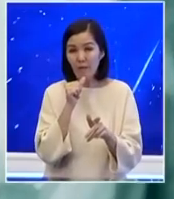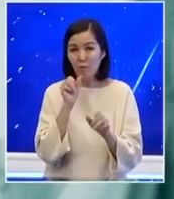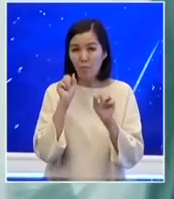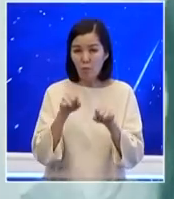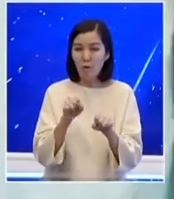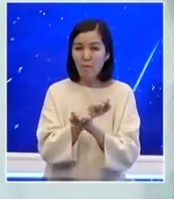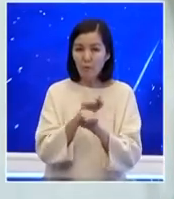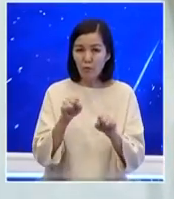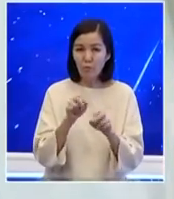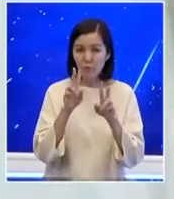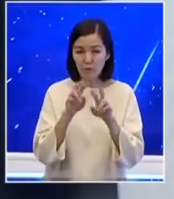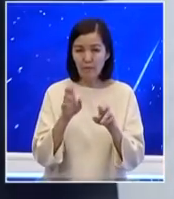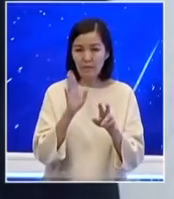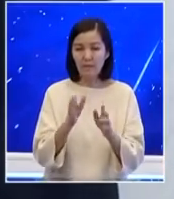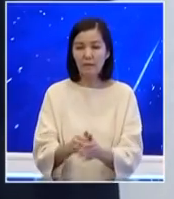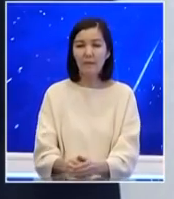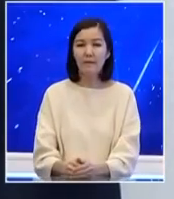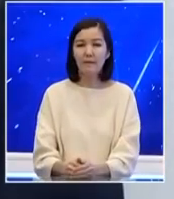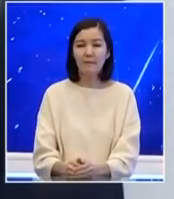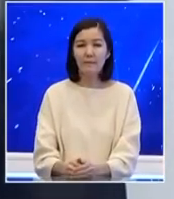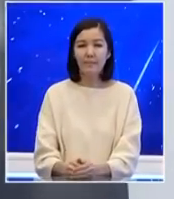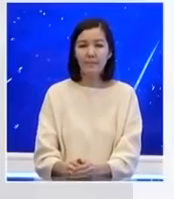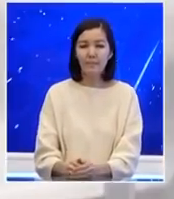жоқ па, соны анықтамақ.